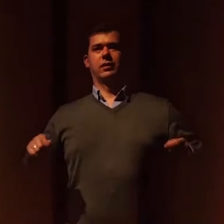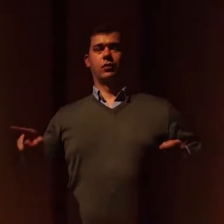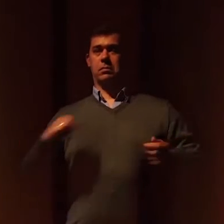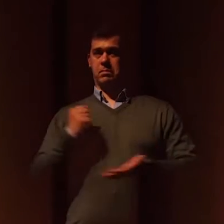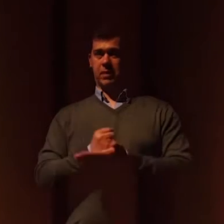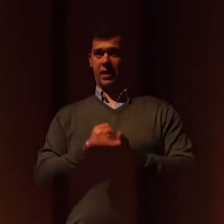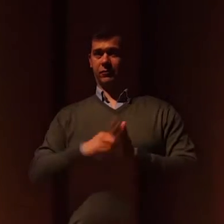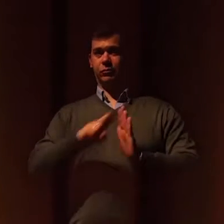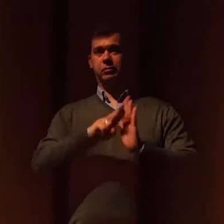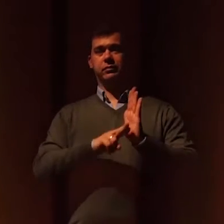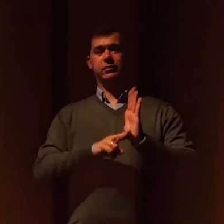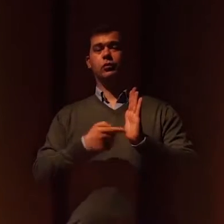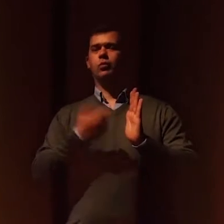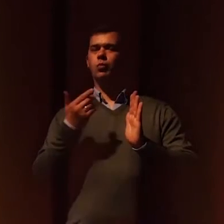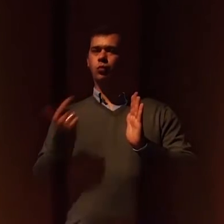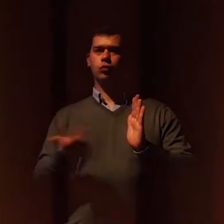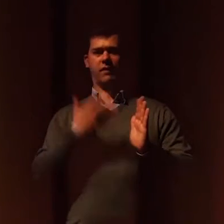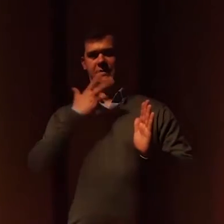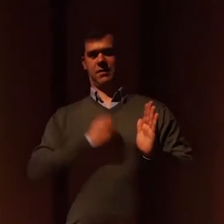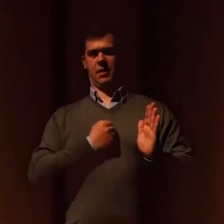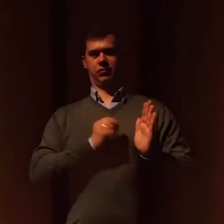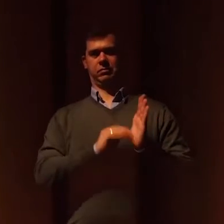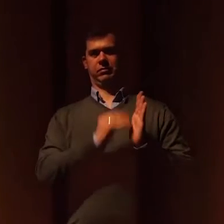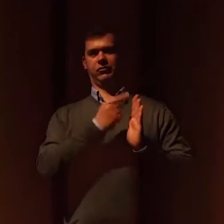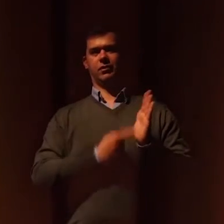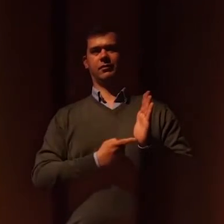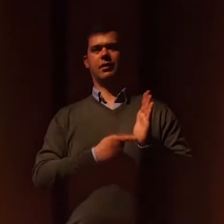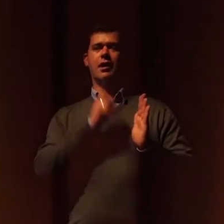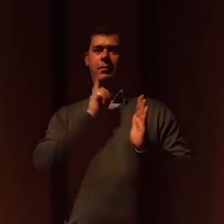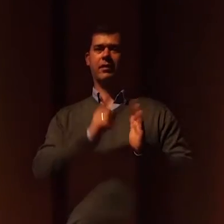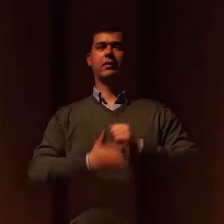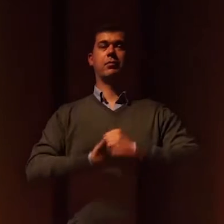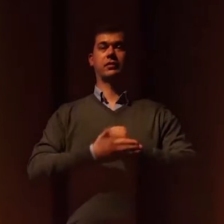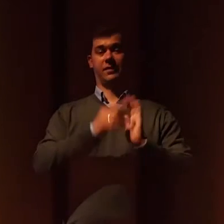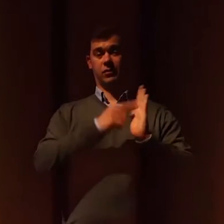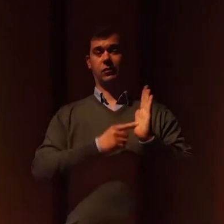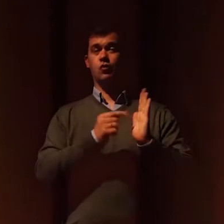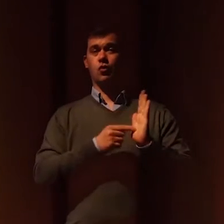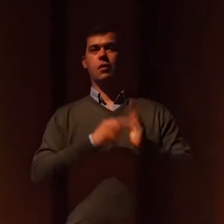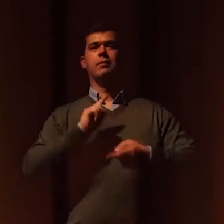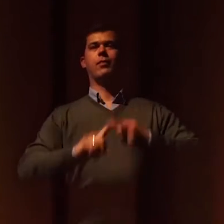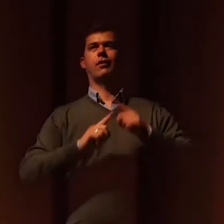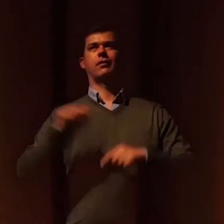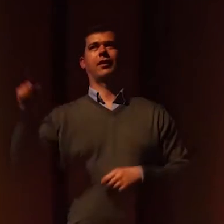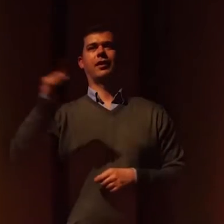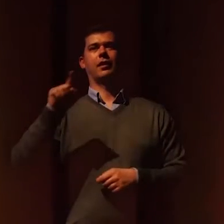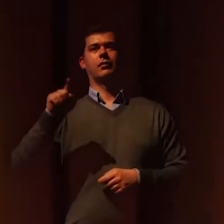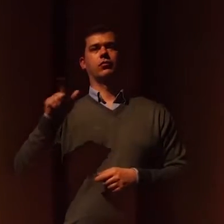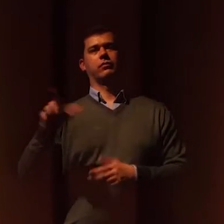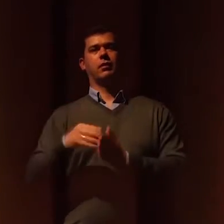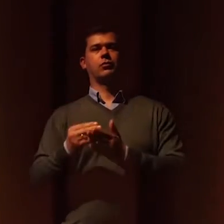prawo musi rozstrzygać jednac że podstawy na których się dokonuje takich wyborów polityc